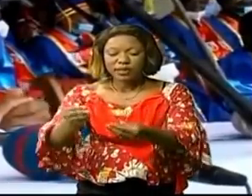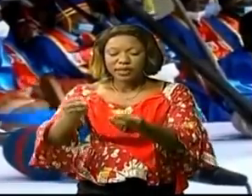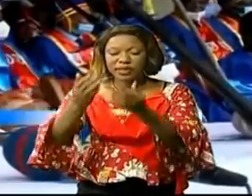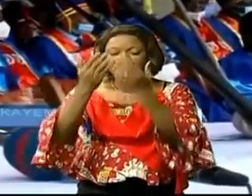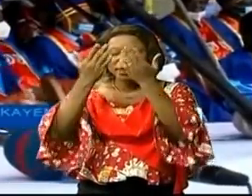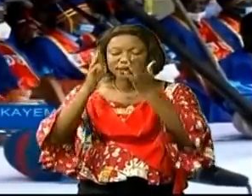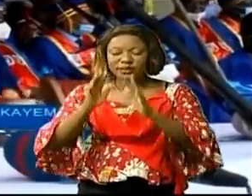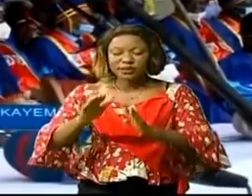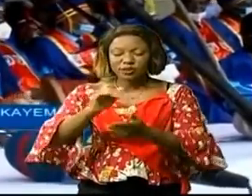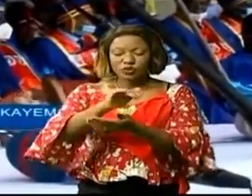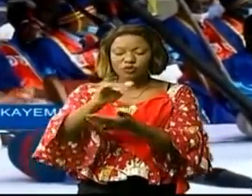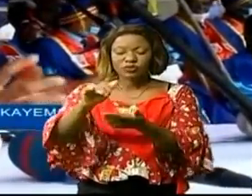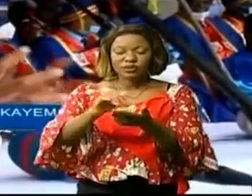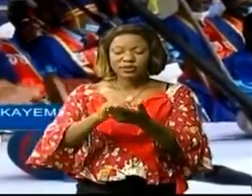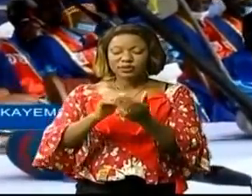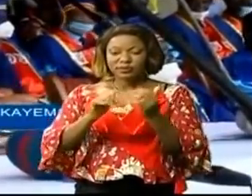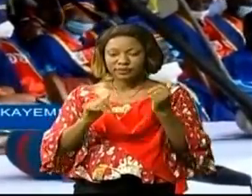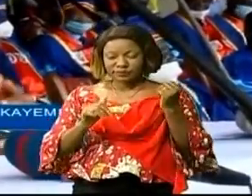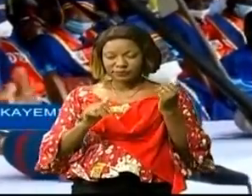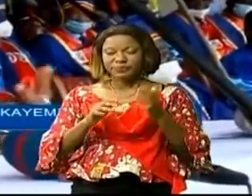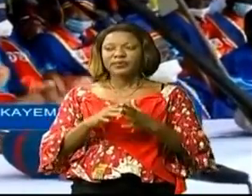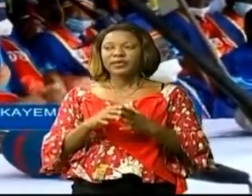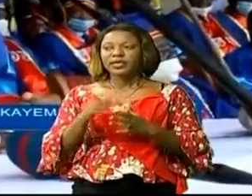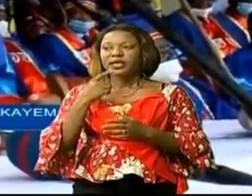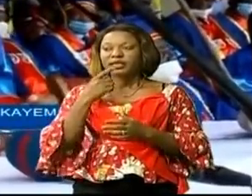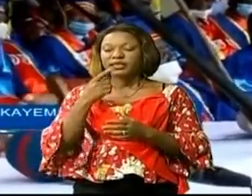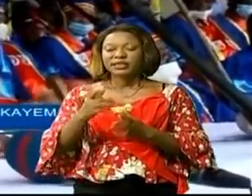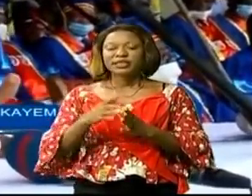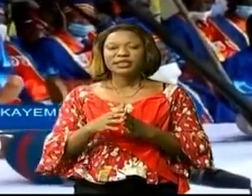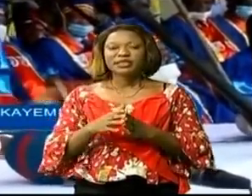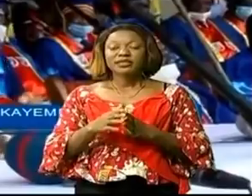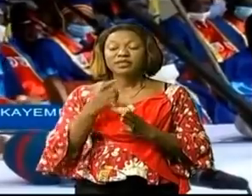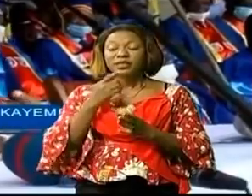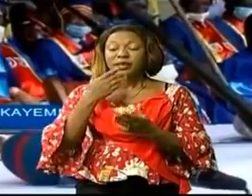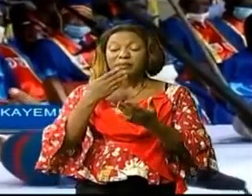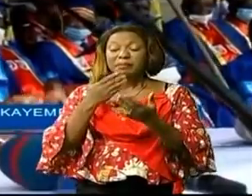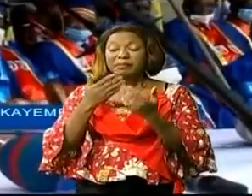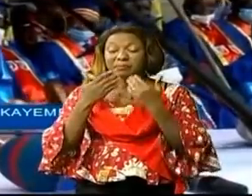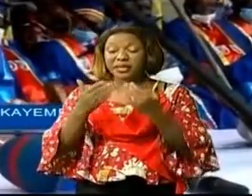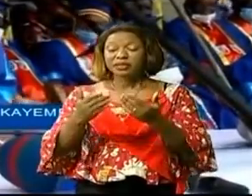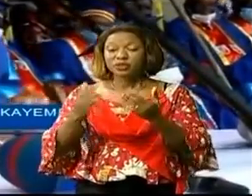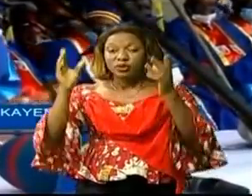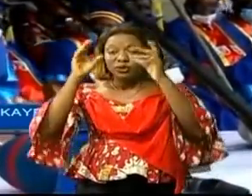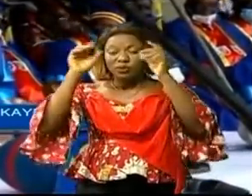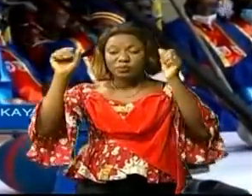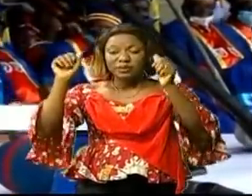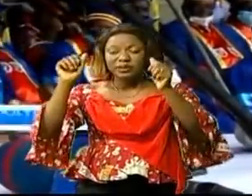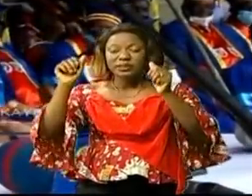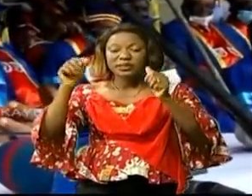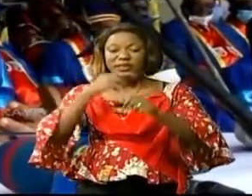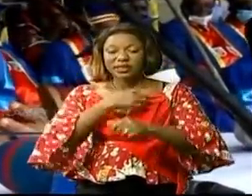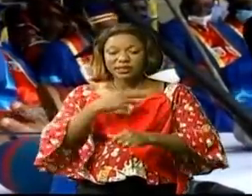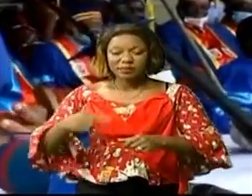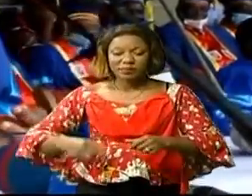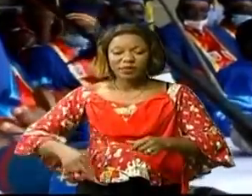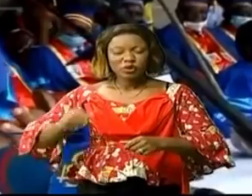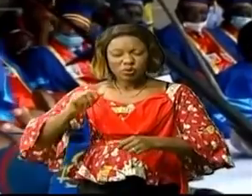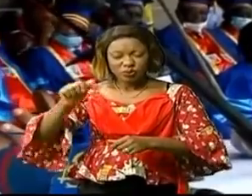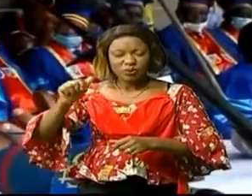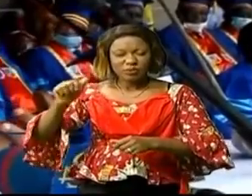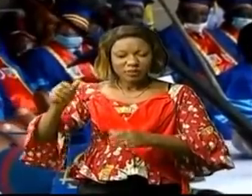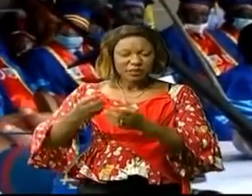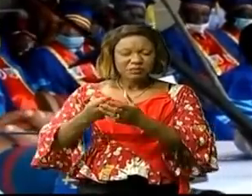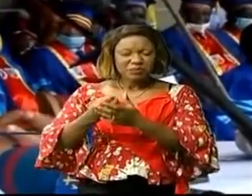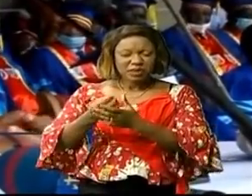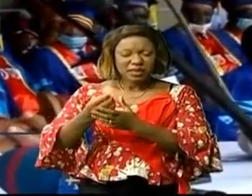m'en voudrais également de ne pas remercier le président de la République qui n'a de cesse de penser à